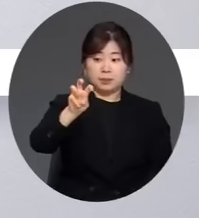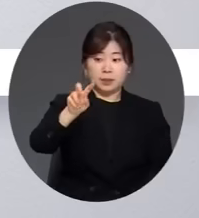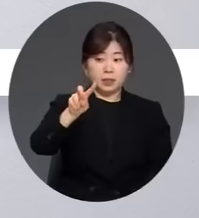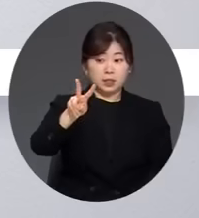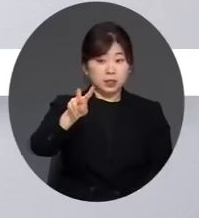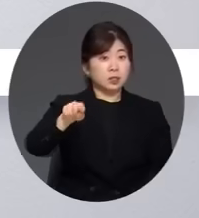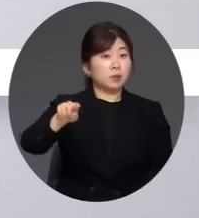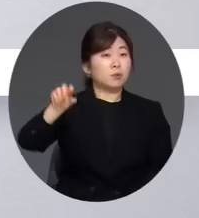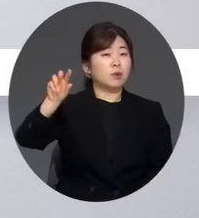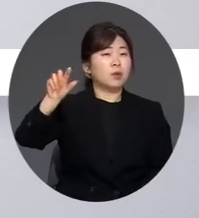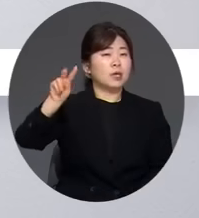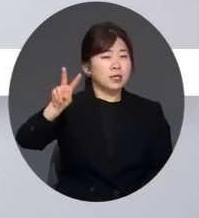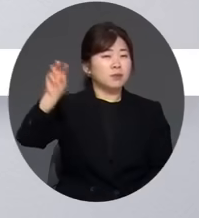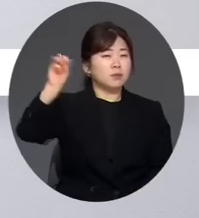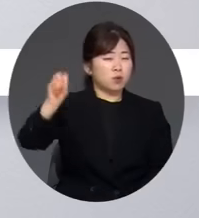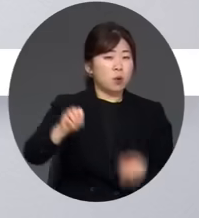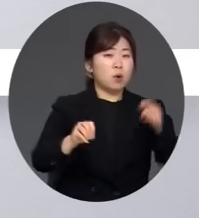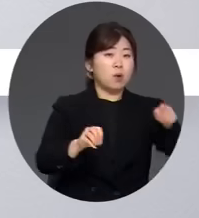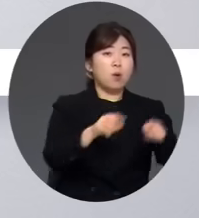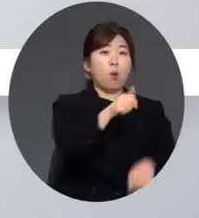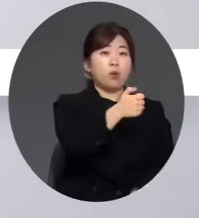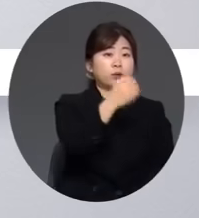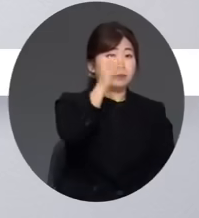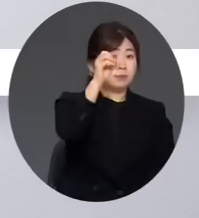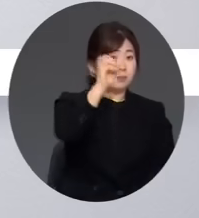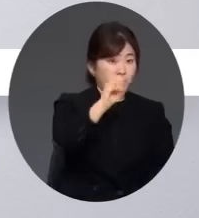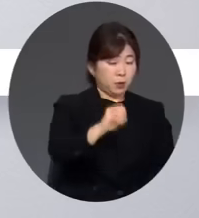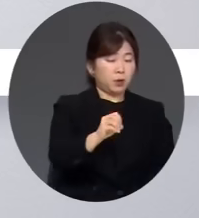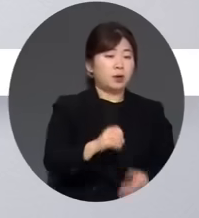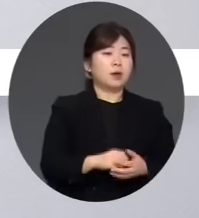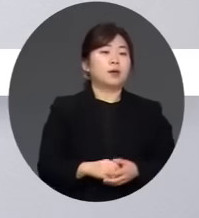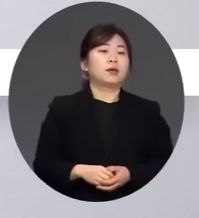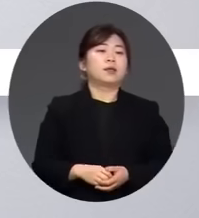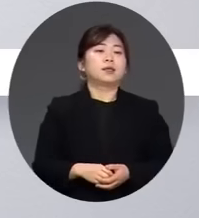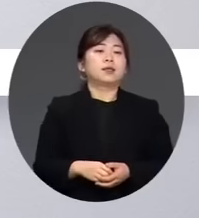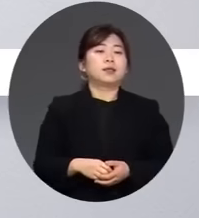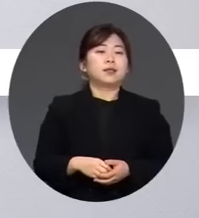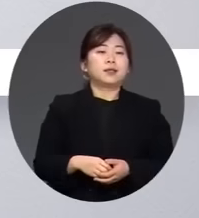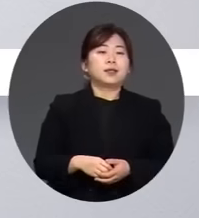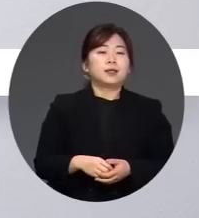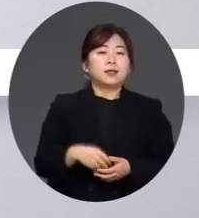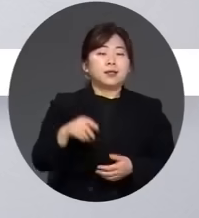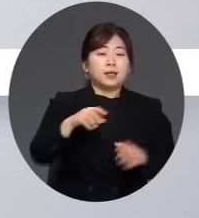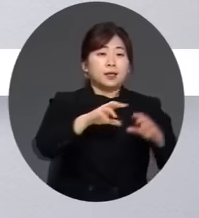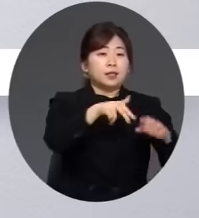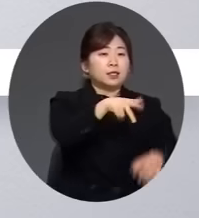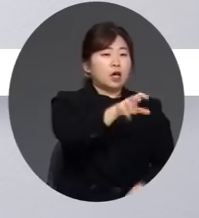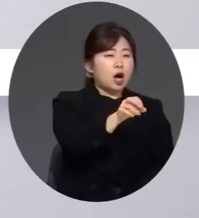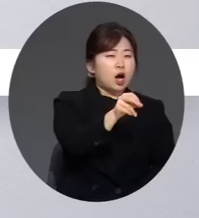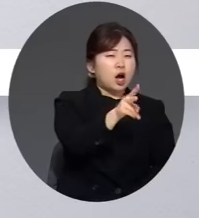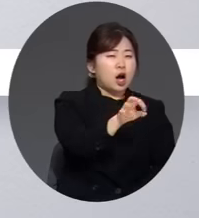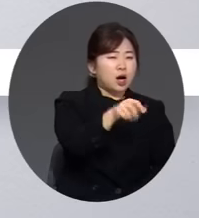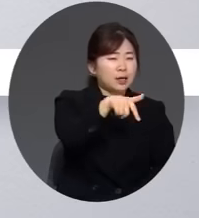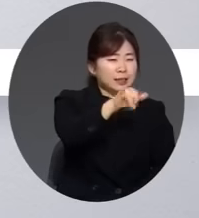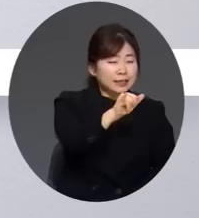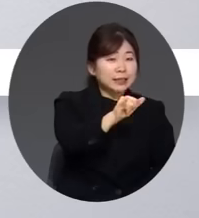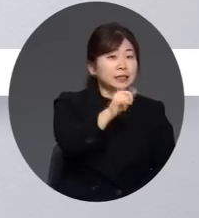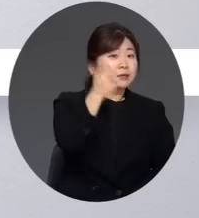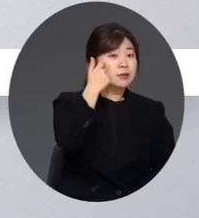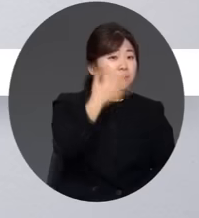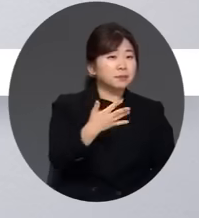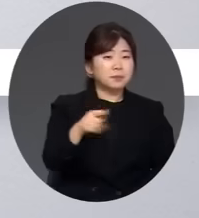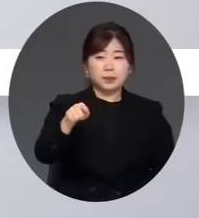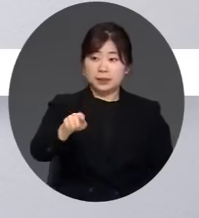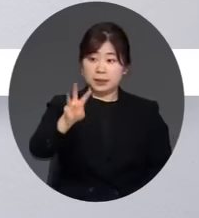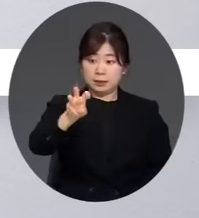32.6% 윤영석 50% 있습니다 국민의 힘 정현기 전 국회의원 보좌관과의 가상 대결에선